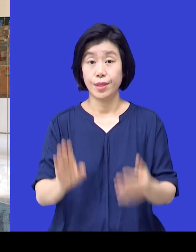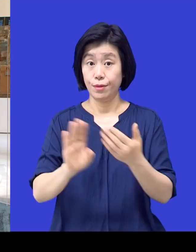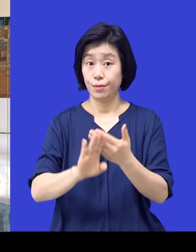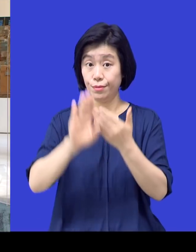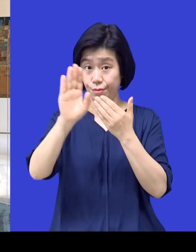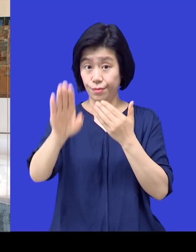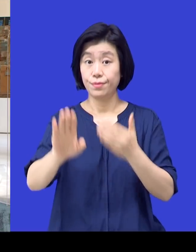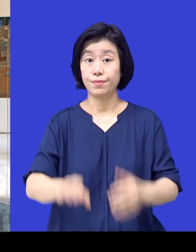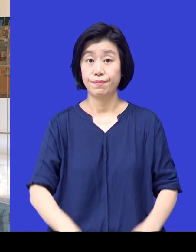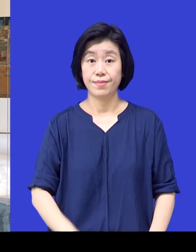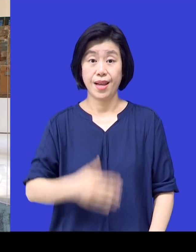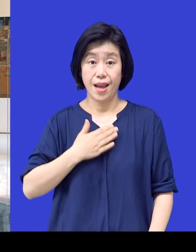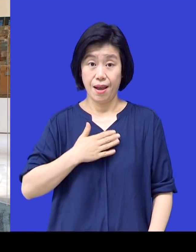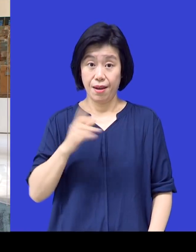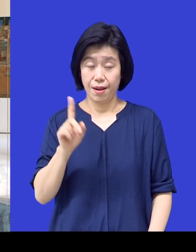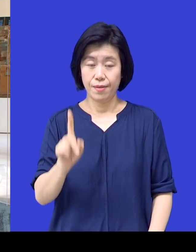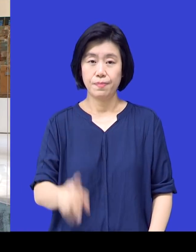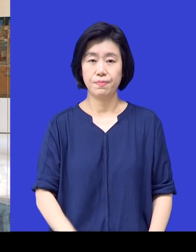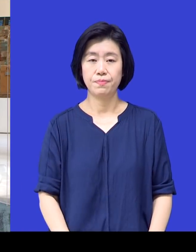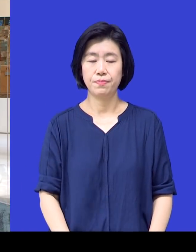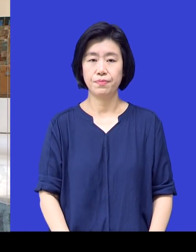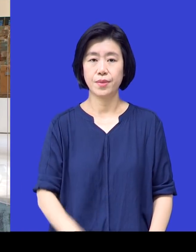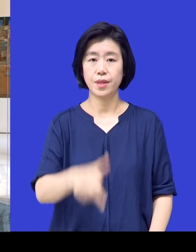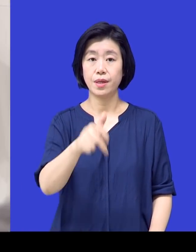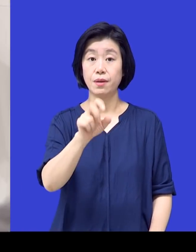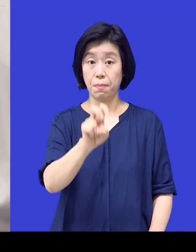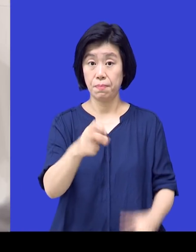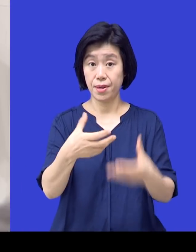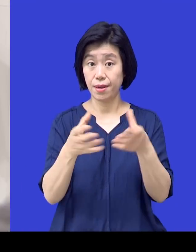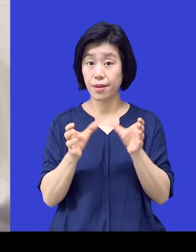후에 제가 이제 알게 된 거예요. 컴패션에서는